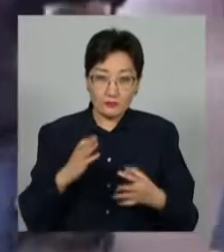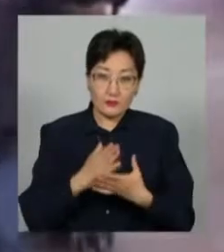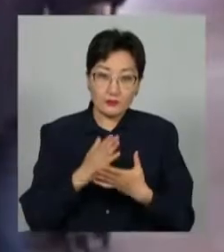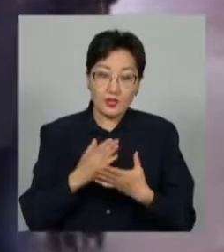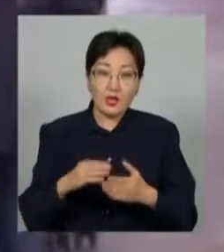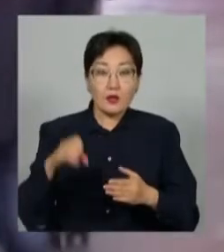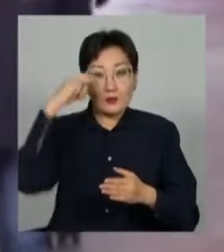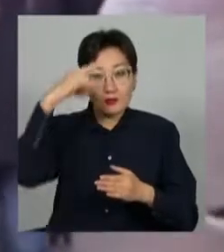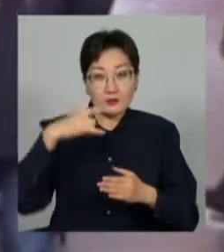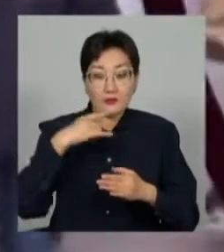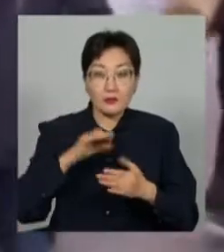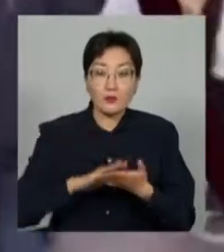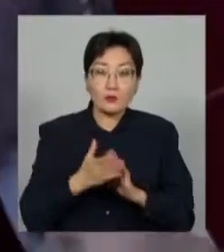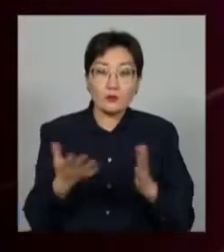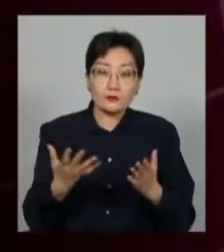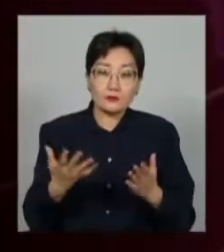ал елдегі ахуал қандай?